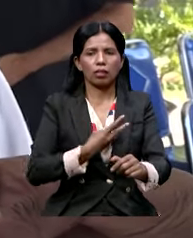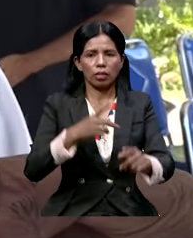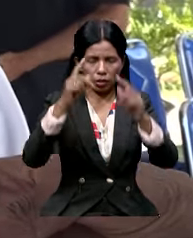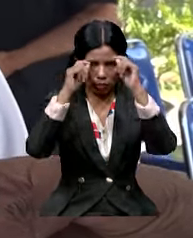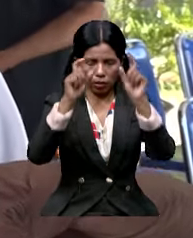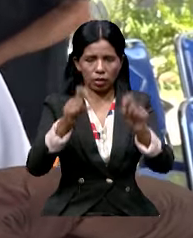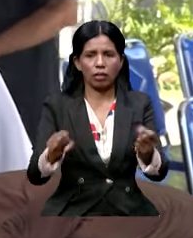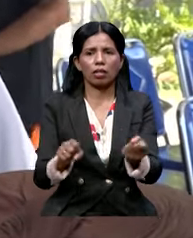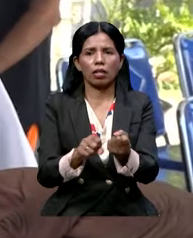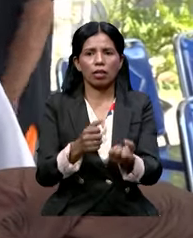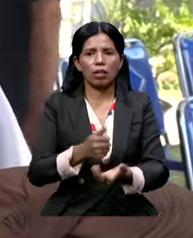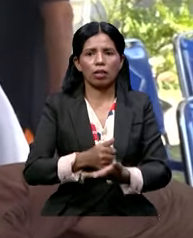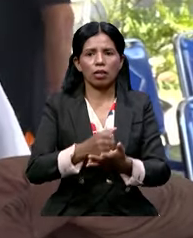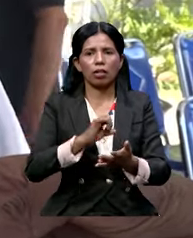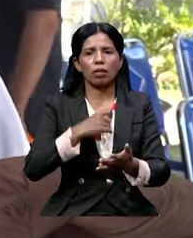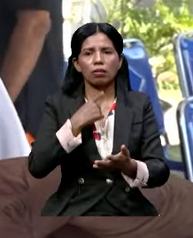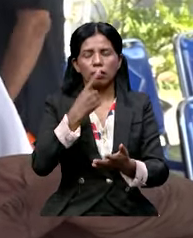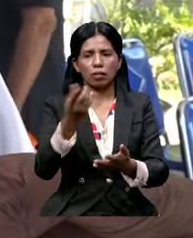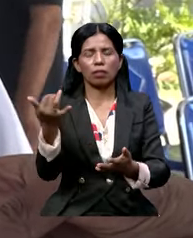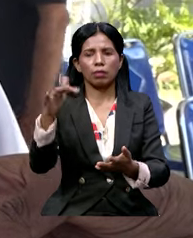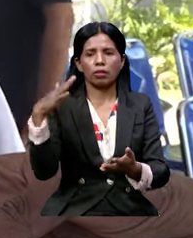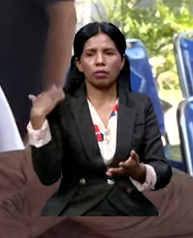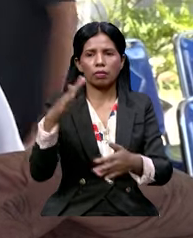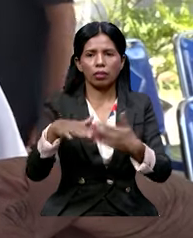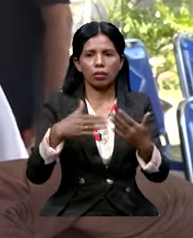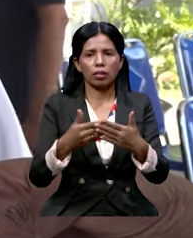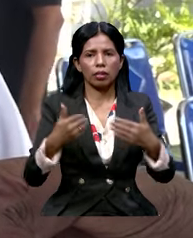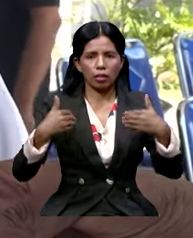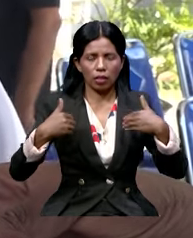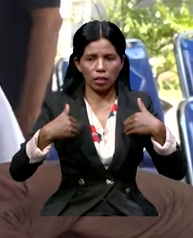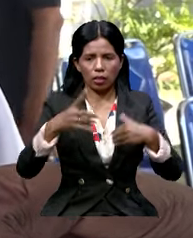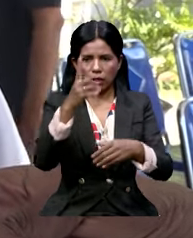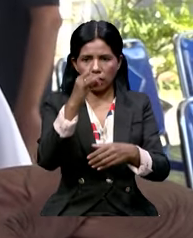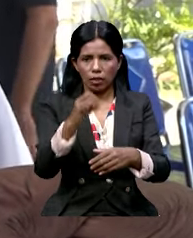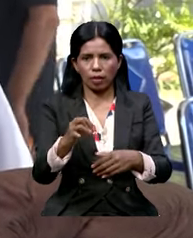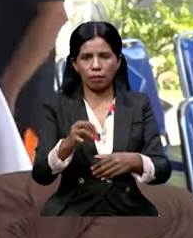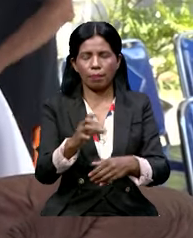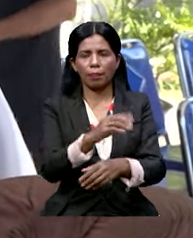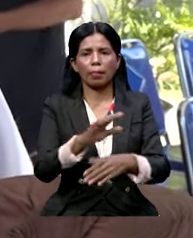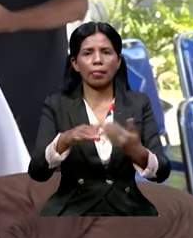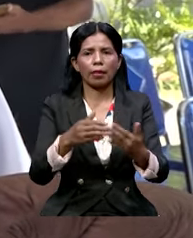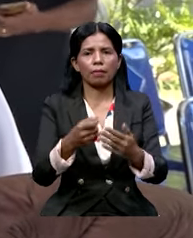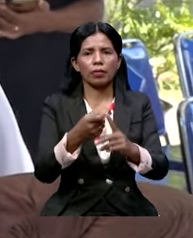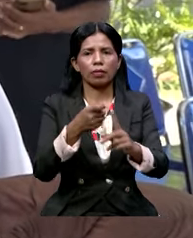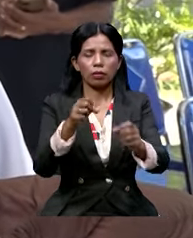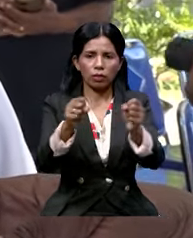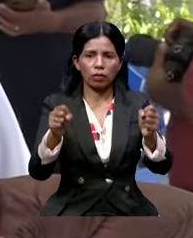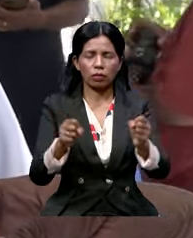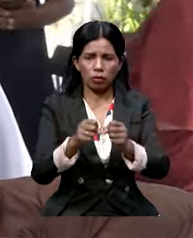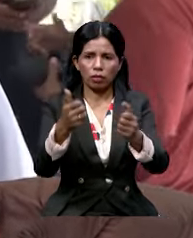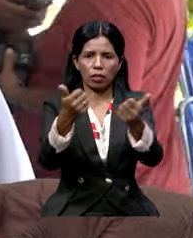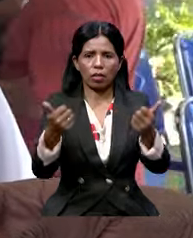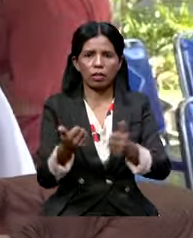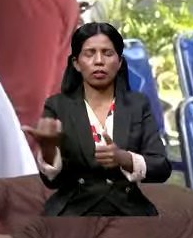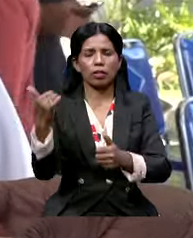ya malu, tamane maka wavizu basira, bazoven sira, sir nebe iha dililara. Sei parte o si suku gale ser na besia